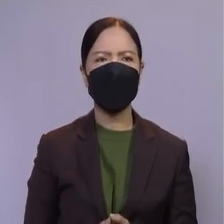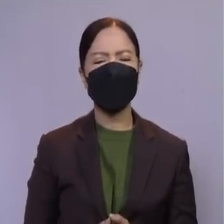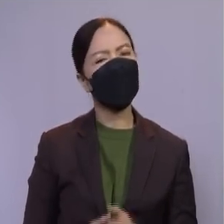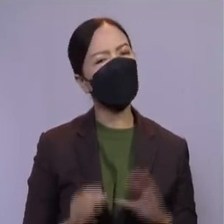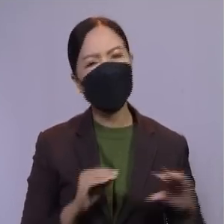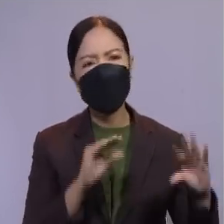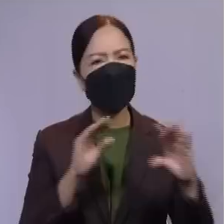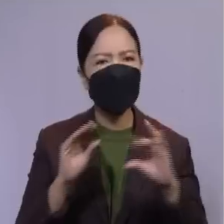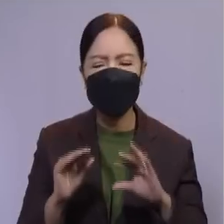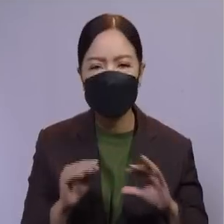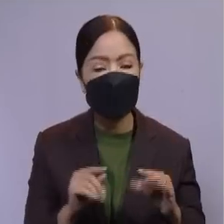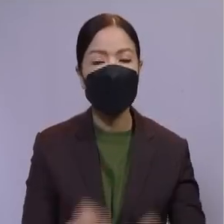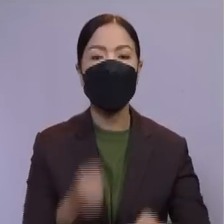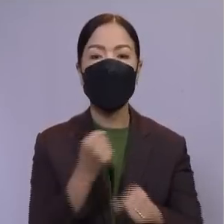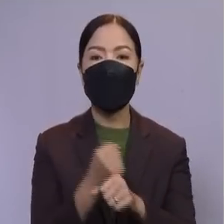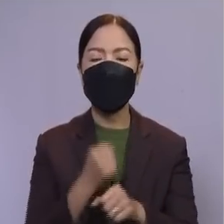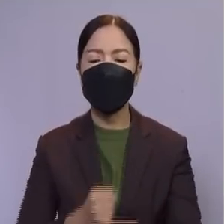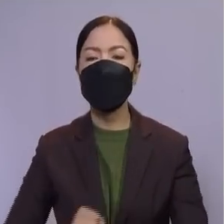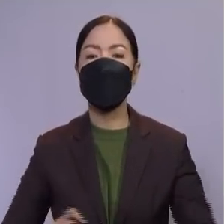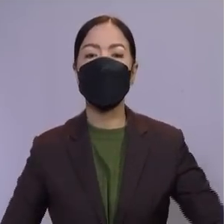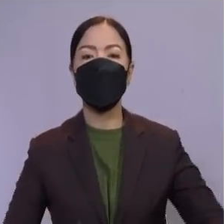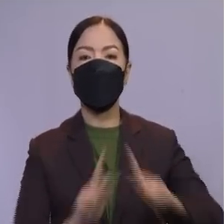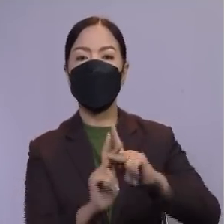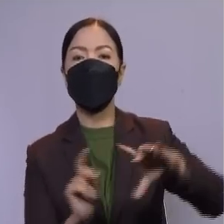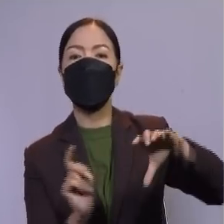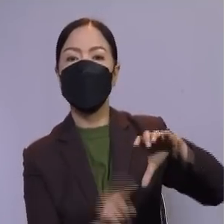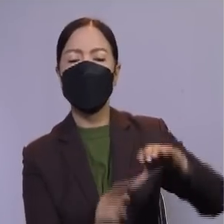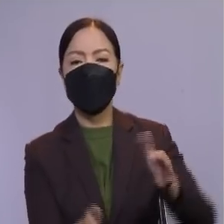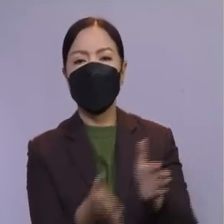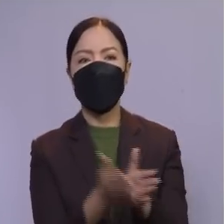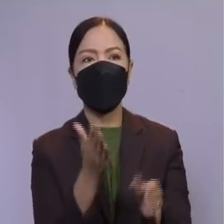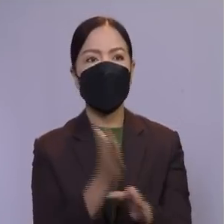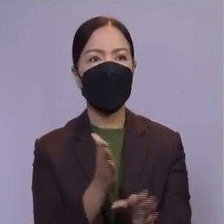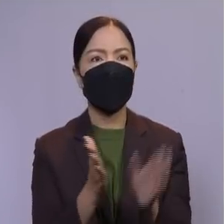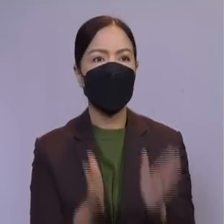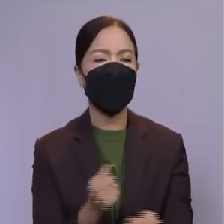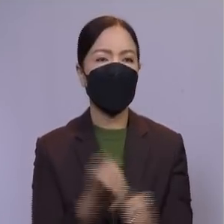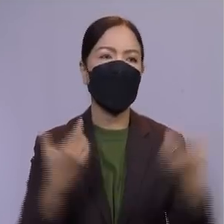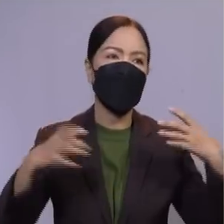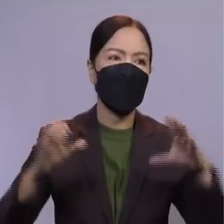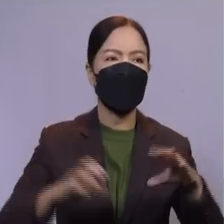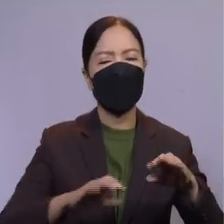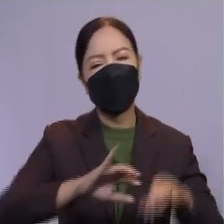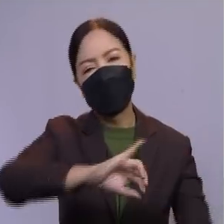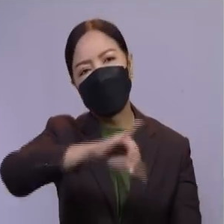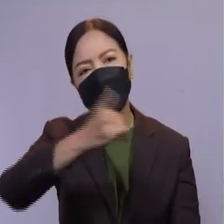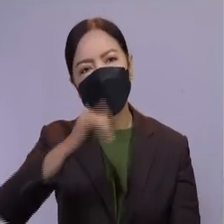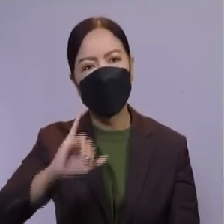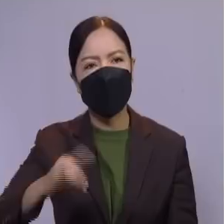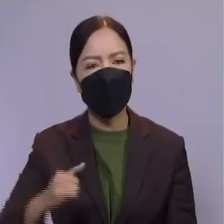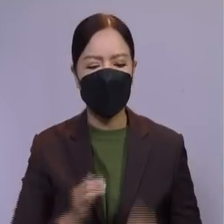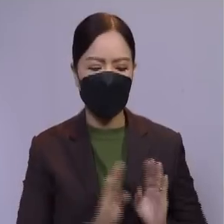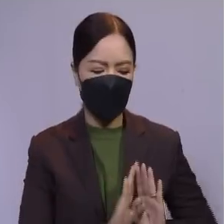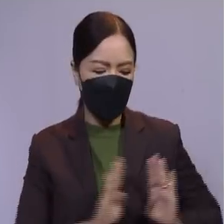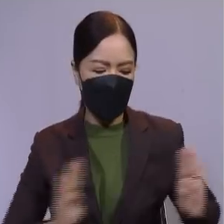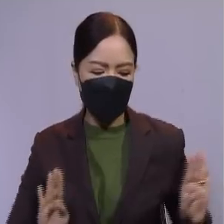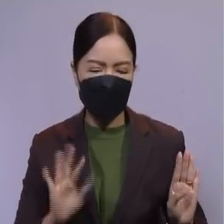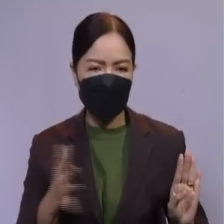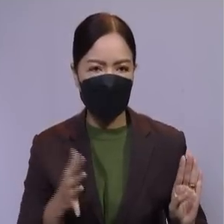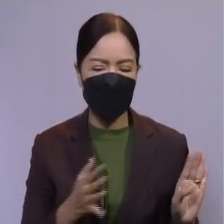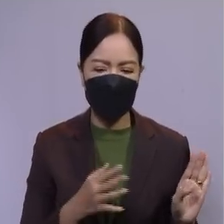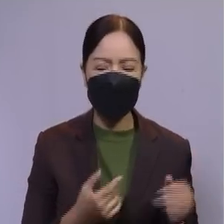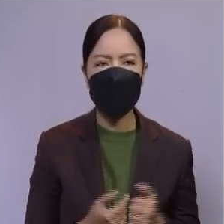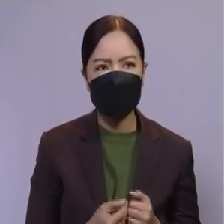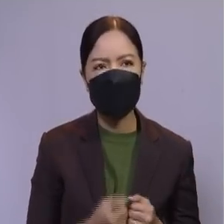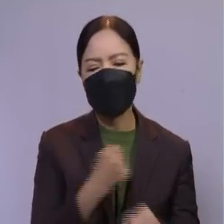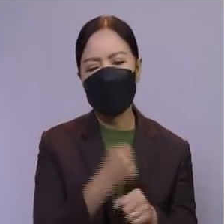กันหนาหูมากนะคะว่าในการทำงานในกระทรวงร่วมกับข้าราชการก็ร่วมๆดอนๆไม่เปิดกว้างรับฟังความเห็นเกิดเป็น